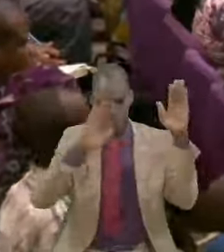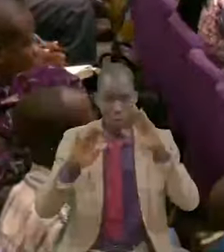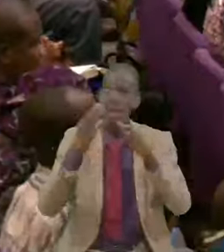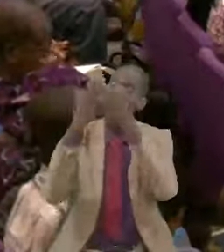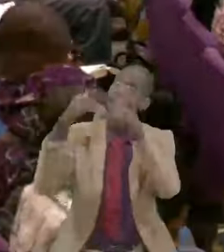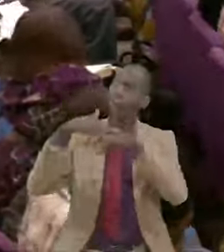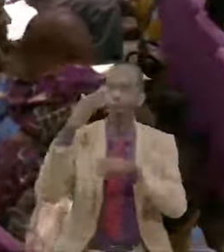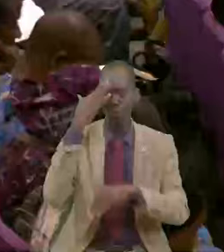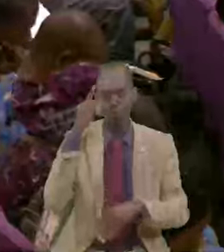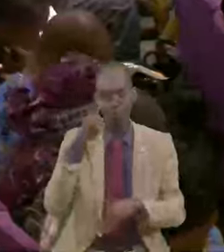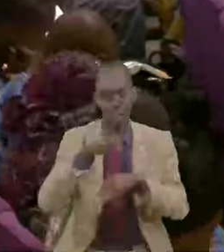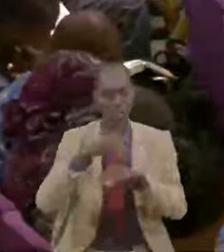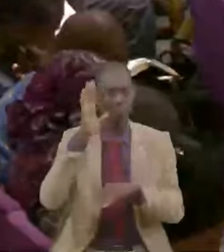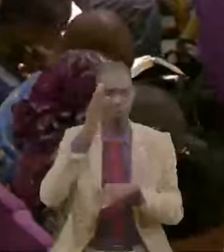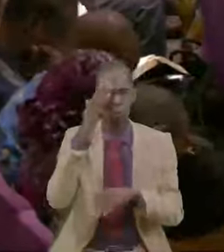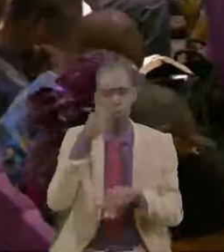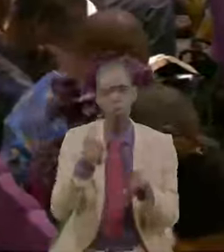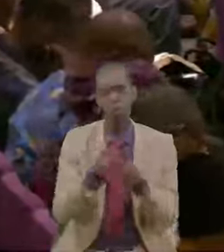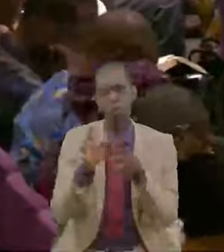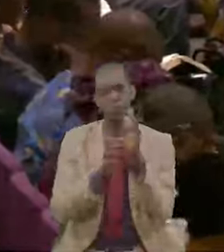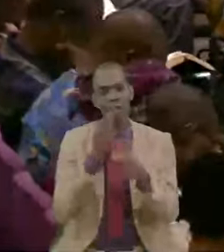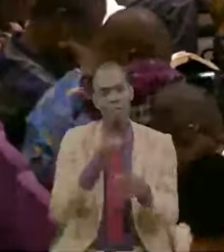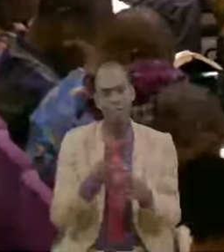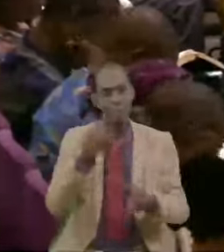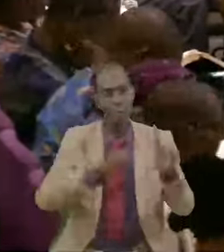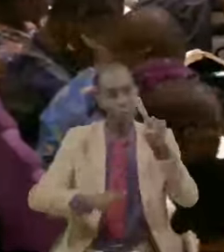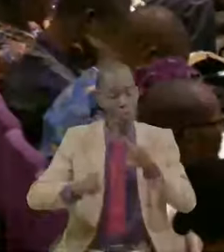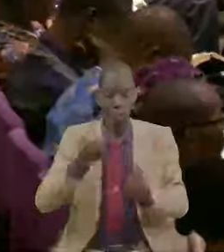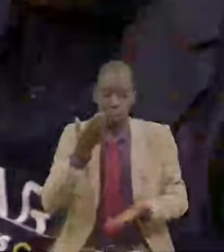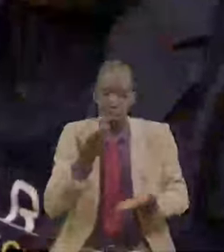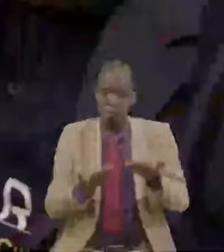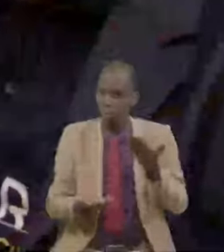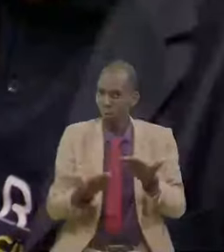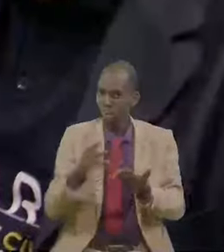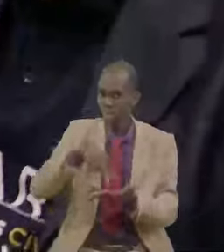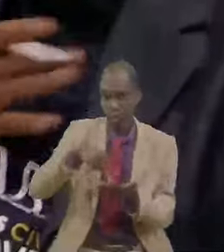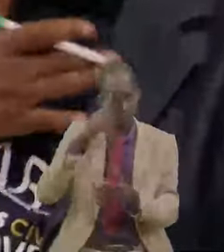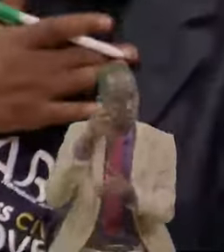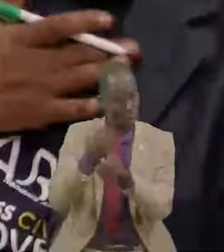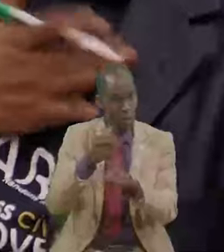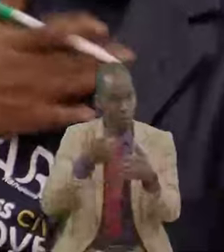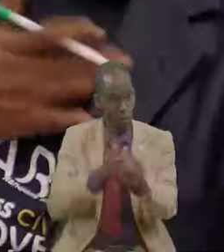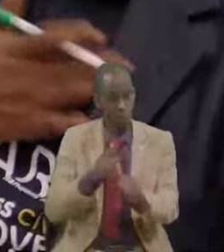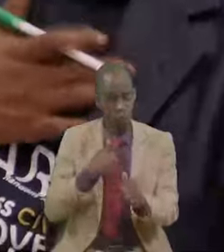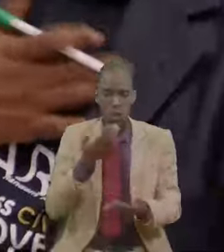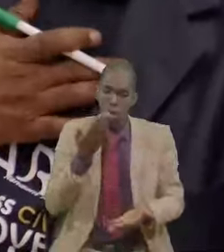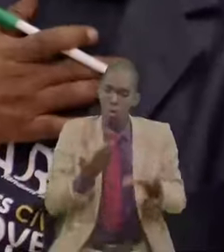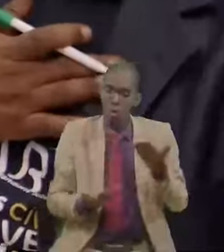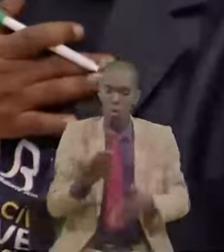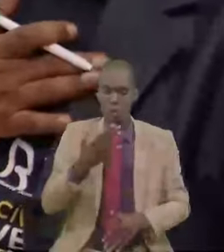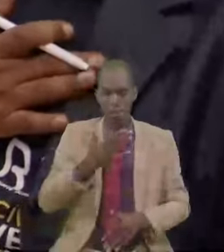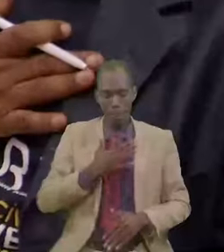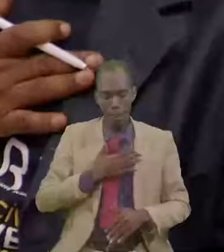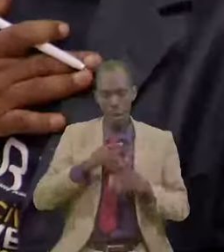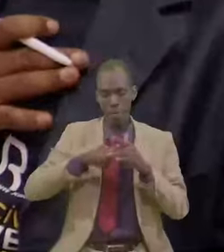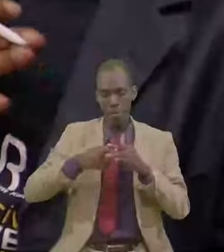connaître. Verset 7. Mon ancienne prospérité, je le dis pour moi-même, hein.